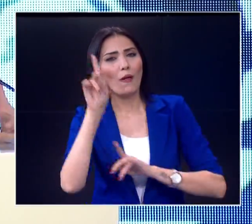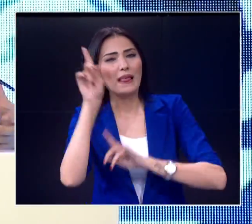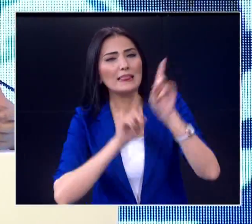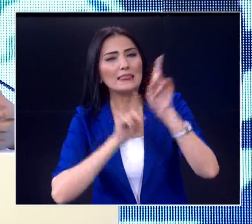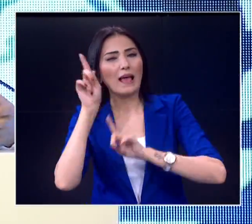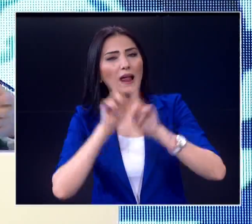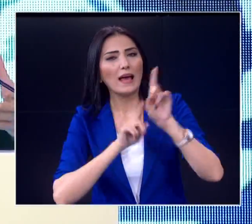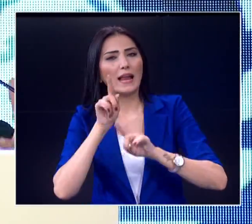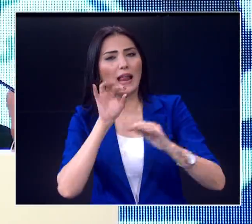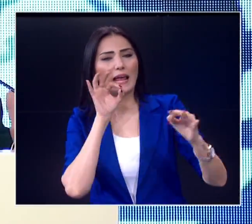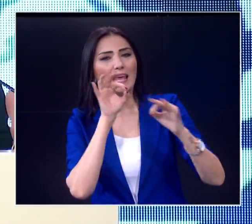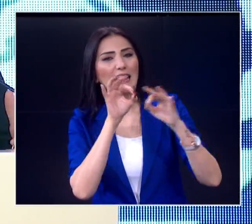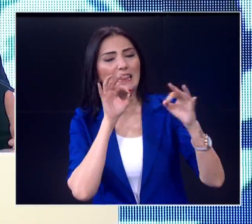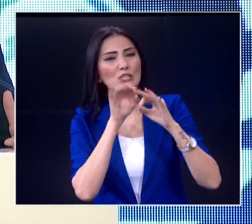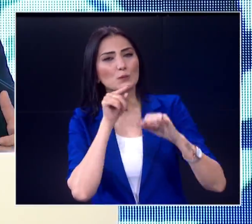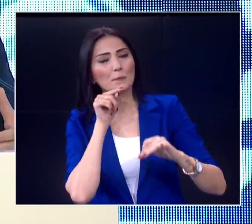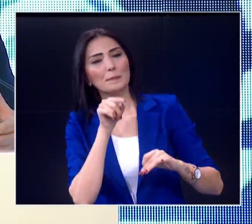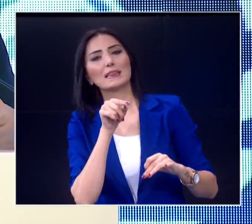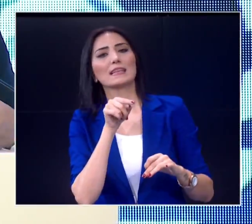internet iletişiminin